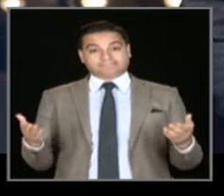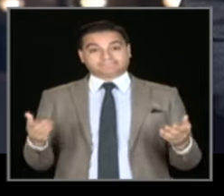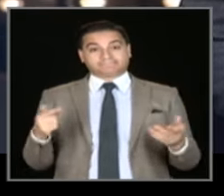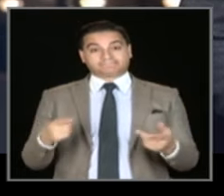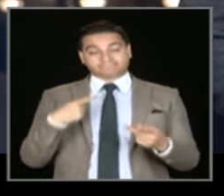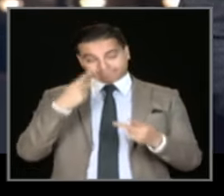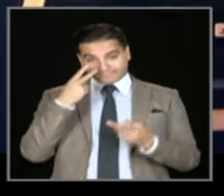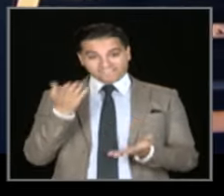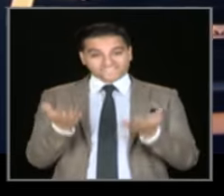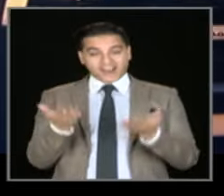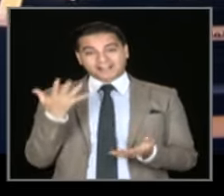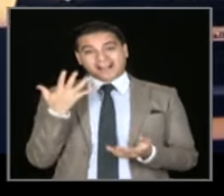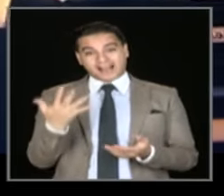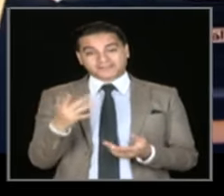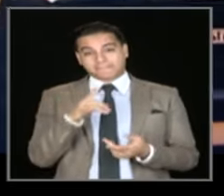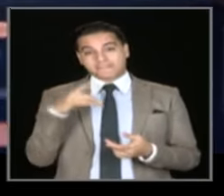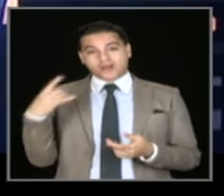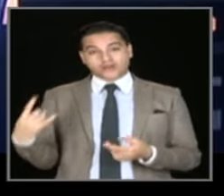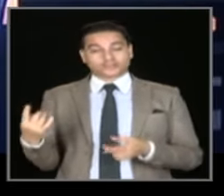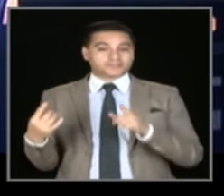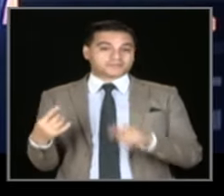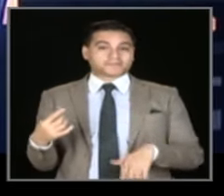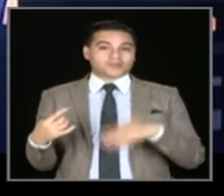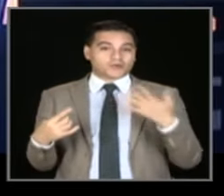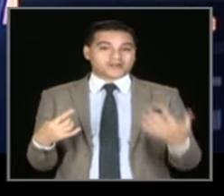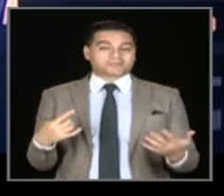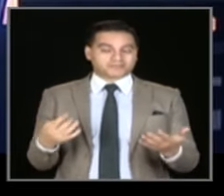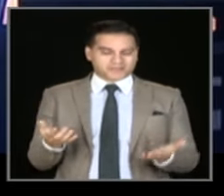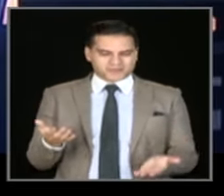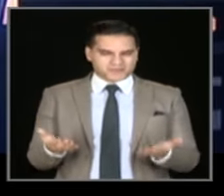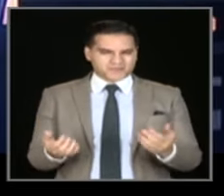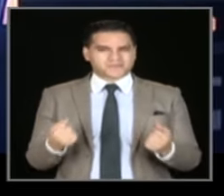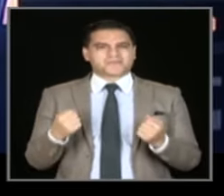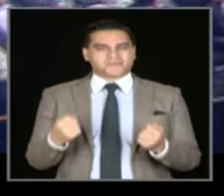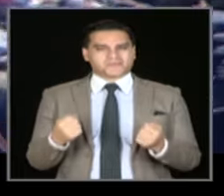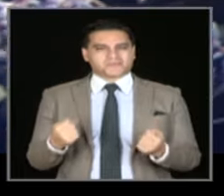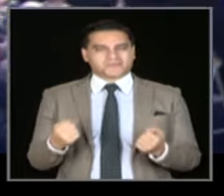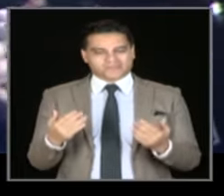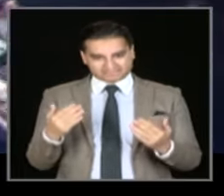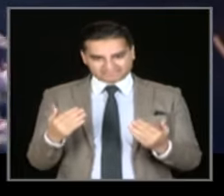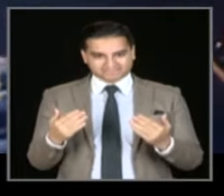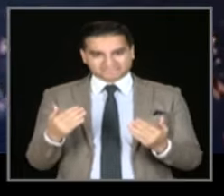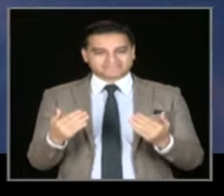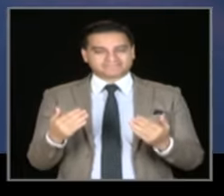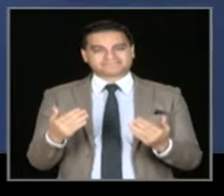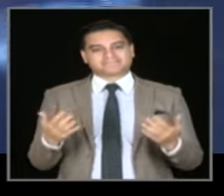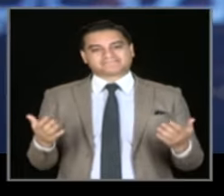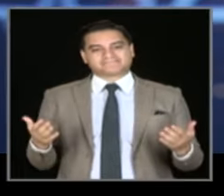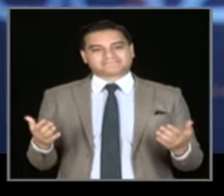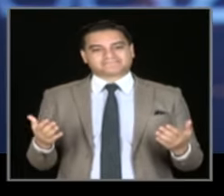فرق 5 نقاط. 110 البصمة، 105 الصحبجية.